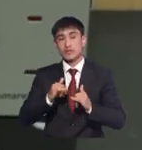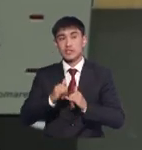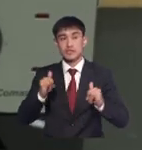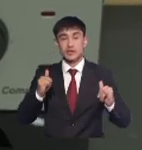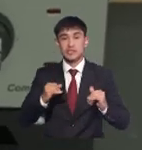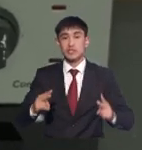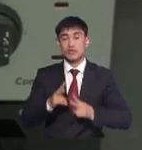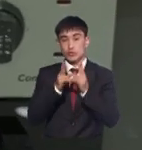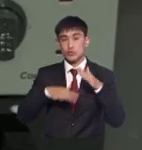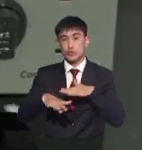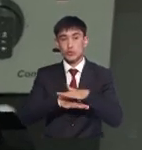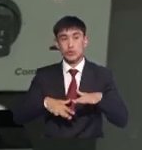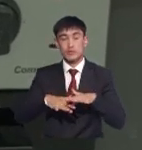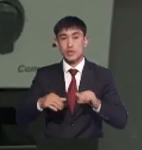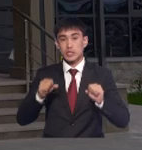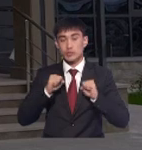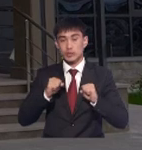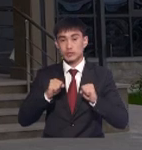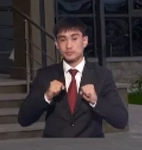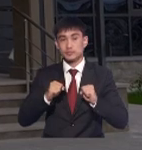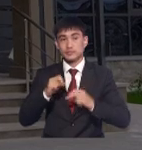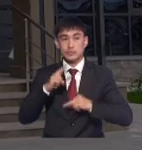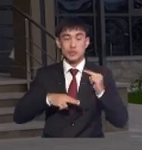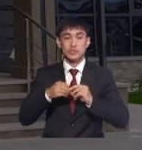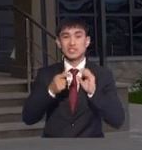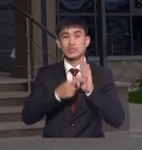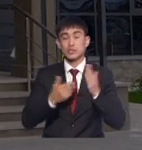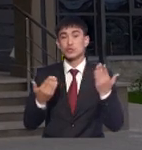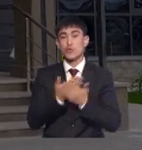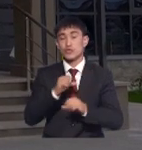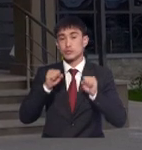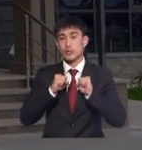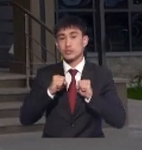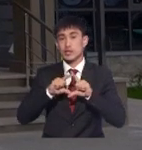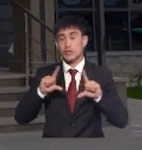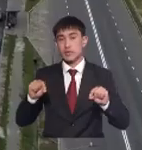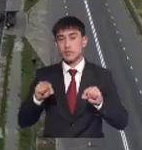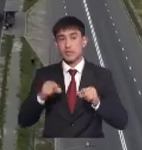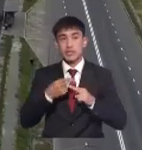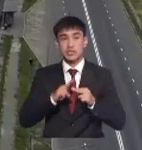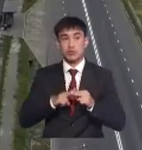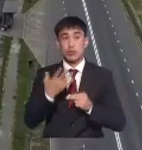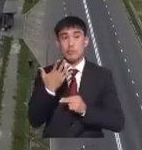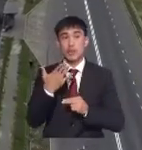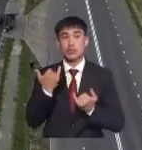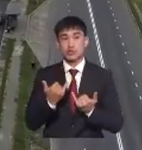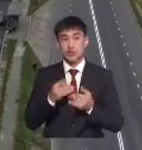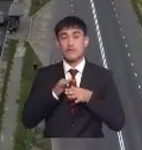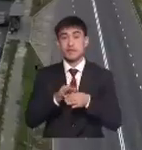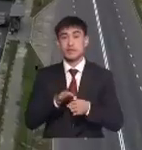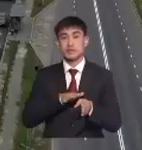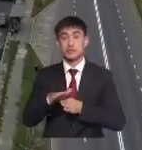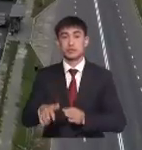развивается инфраструктура массового спорта. Строится 17 новых спортивных объектов, из которых 5 уже введены